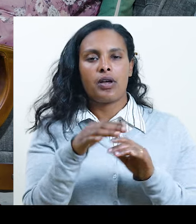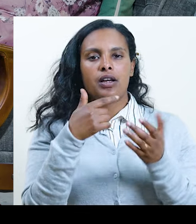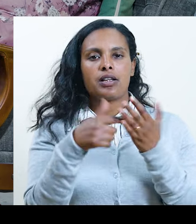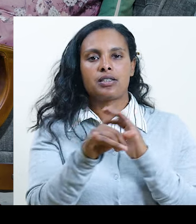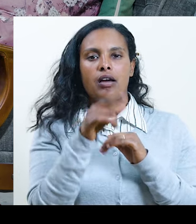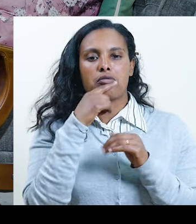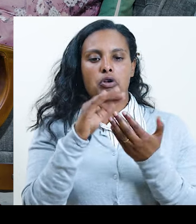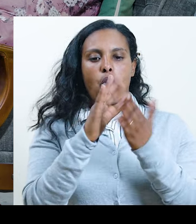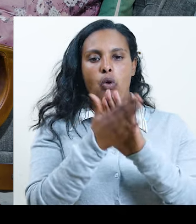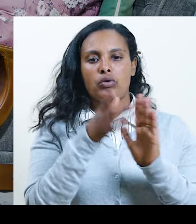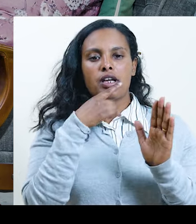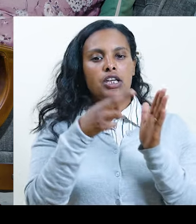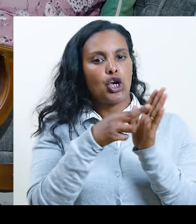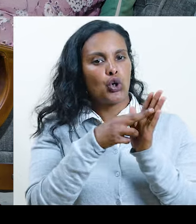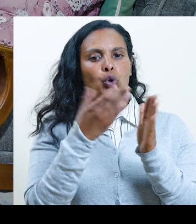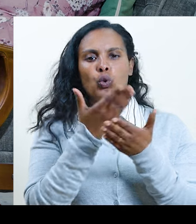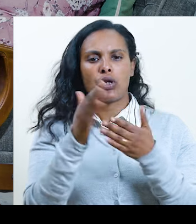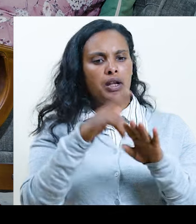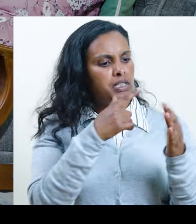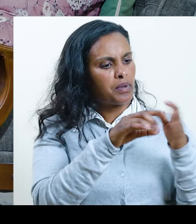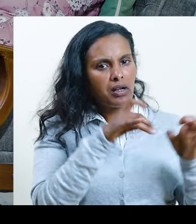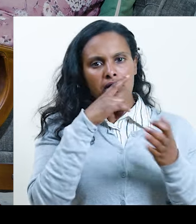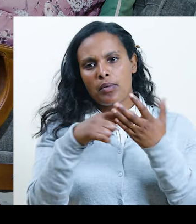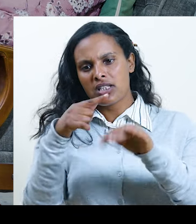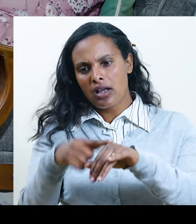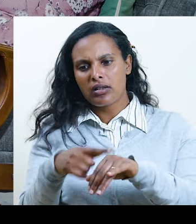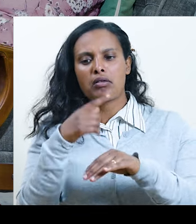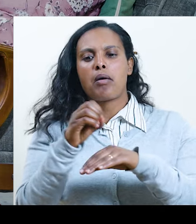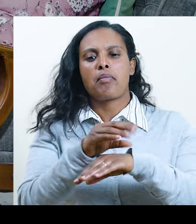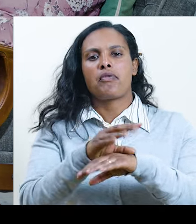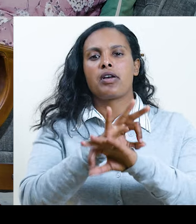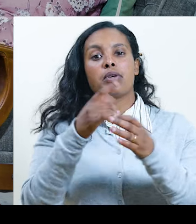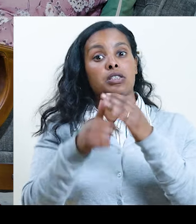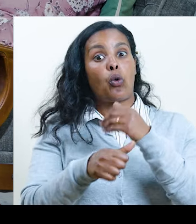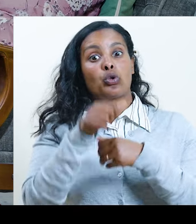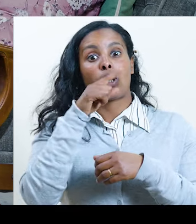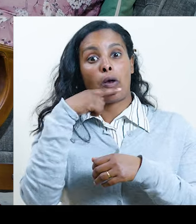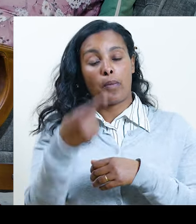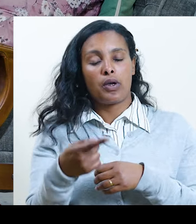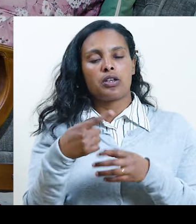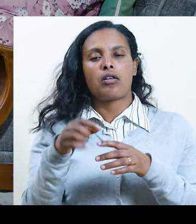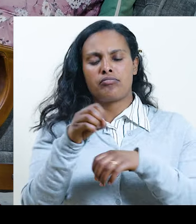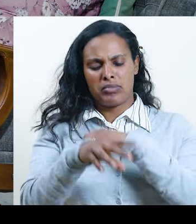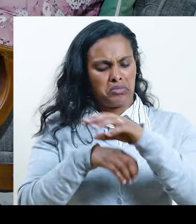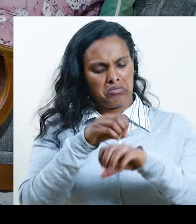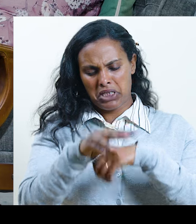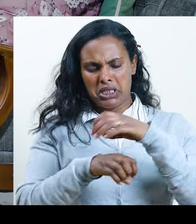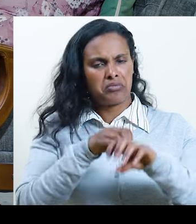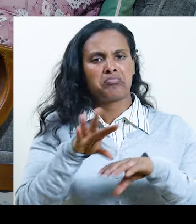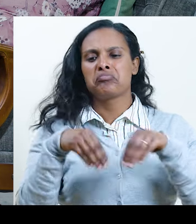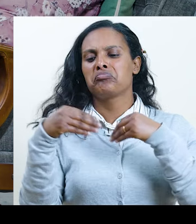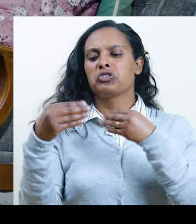እና እንደዛ አድርጉ የህጉ ጉዳይ ላይ እንዲህ ብታደርጉ እኔ በሰዓቱ በዚህ መንገድ ተጎድቻለሁ ያልኩኝ